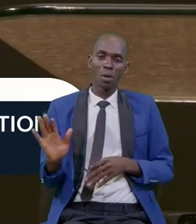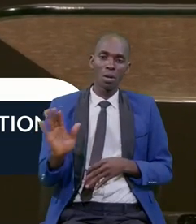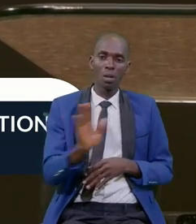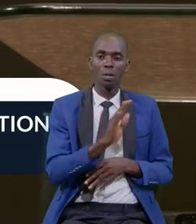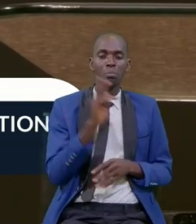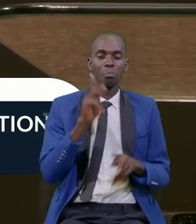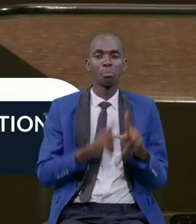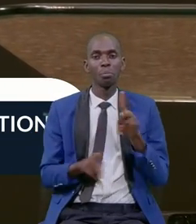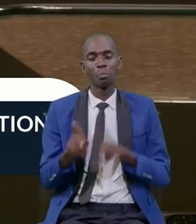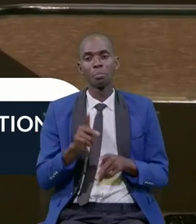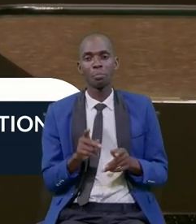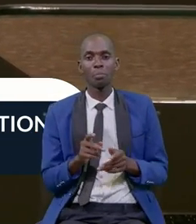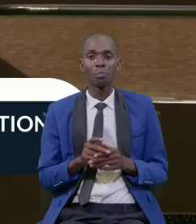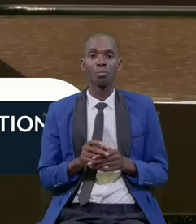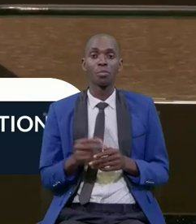son peuple.